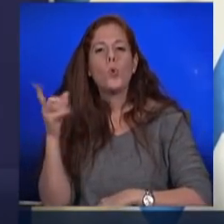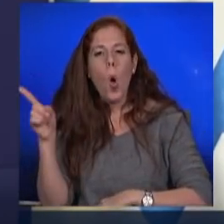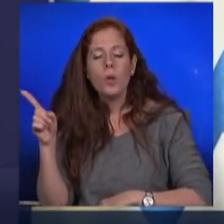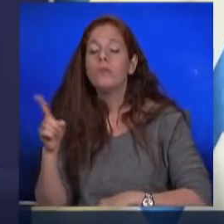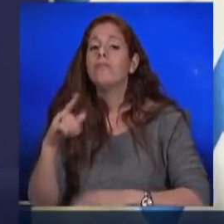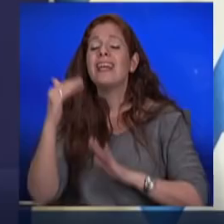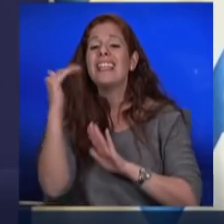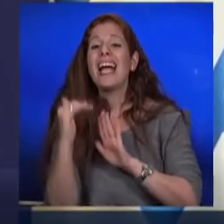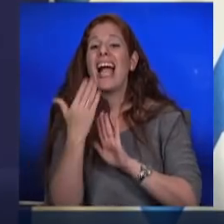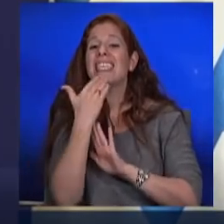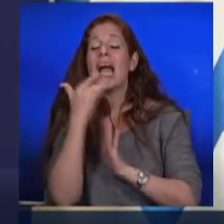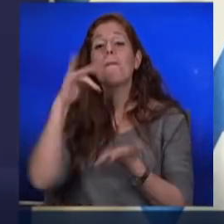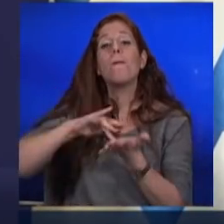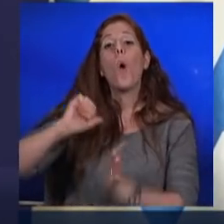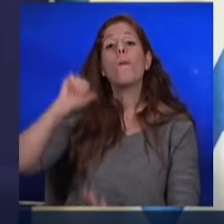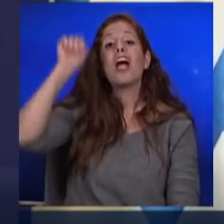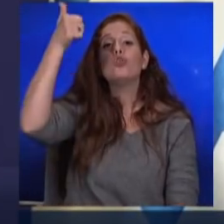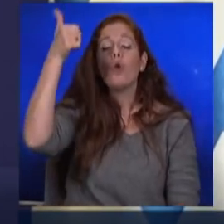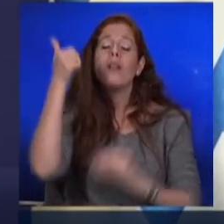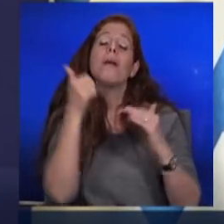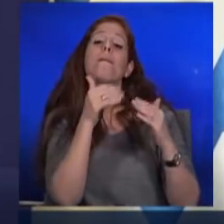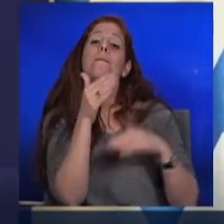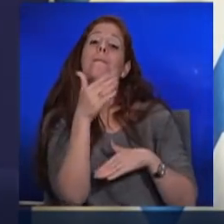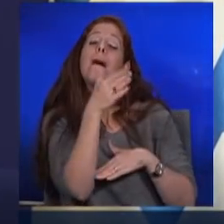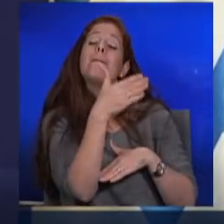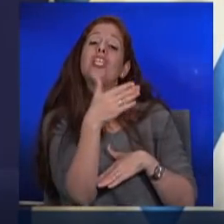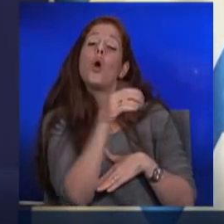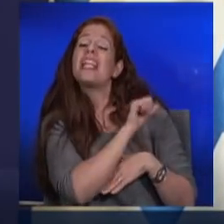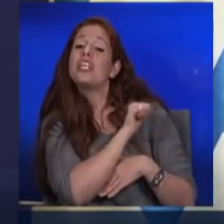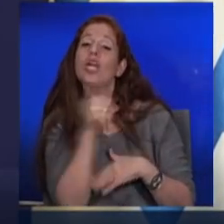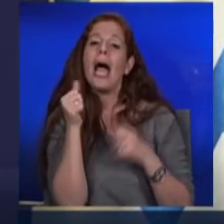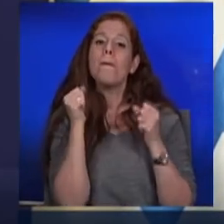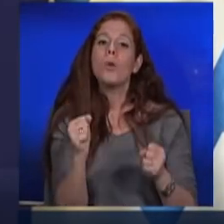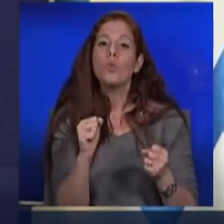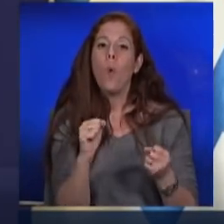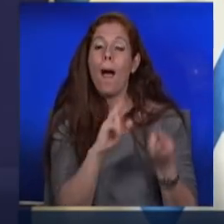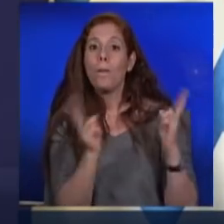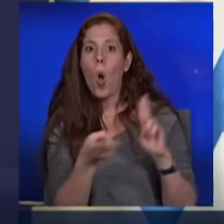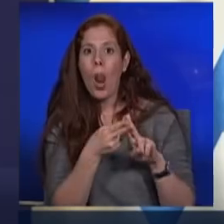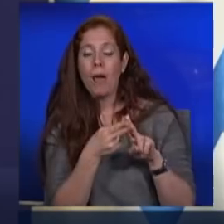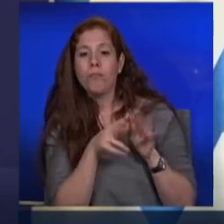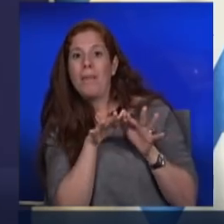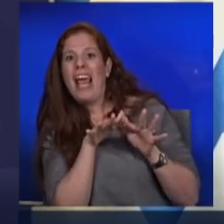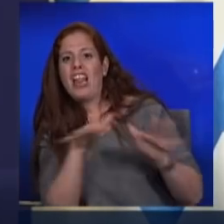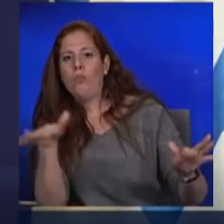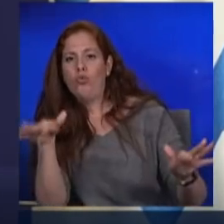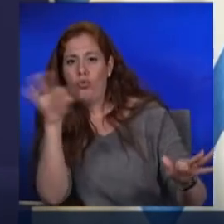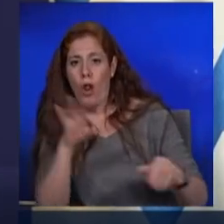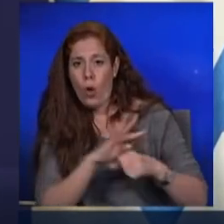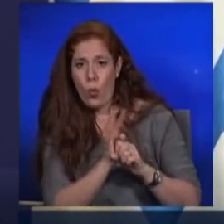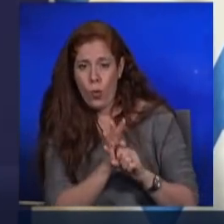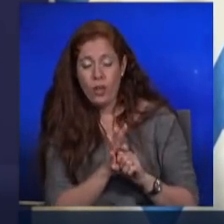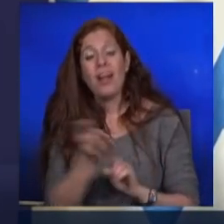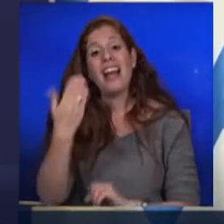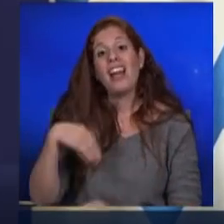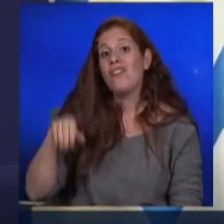במקום הראשון במדד המדינות הבטוחות ביותר בעולם מפני התפשטות הקורונה. לפני סינגפור,